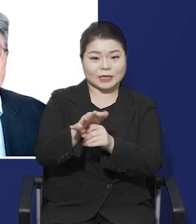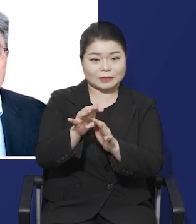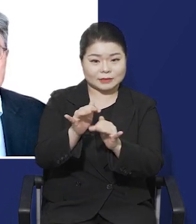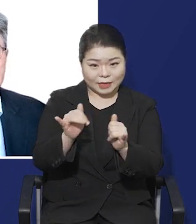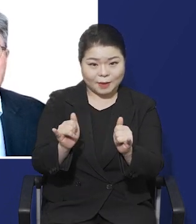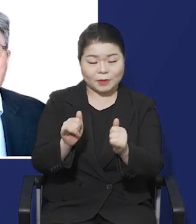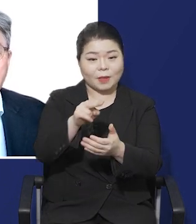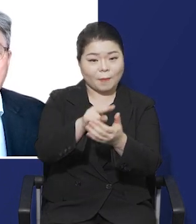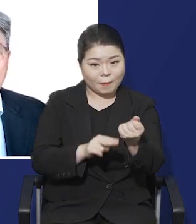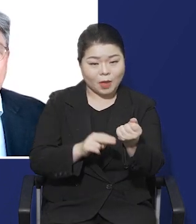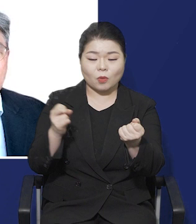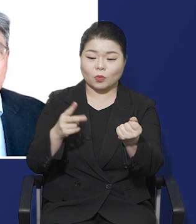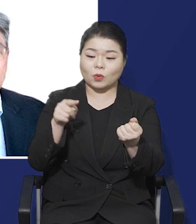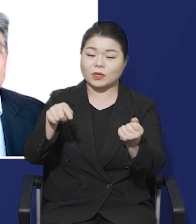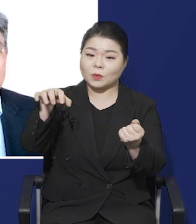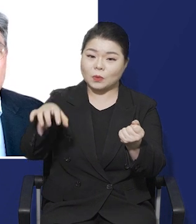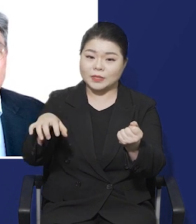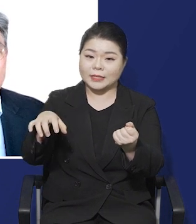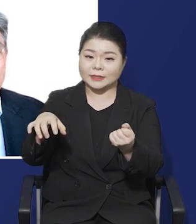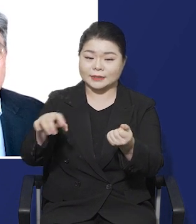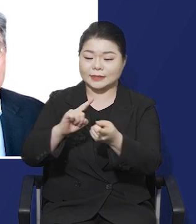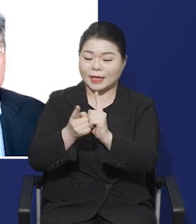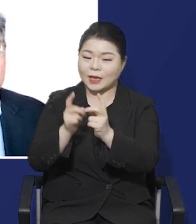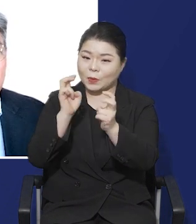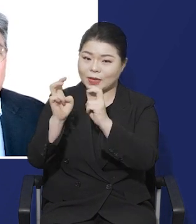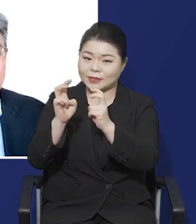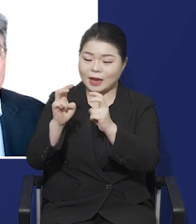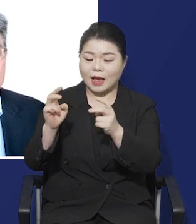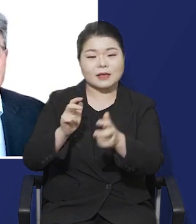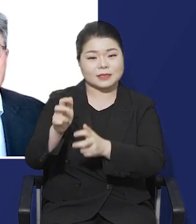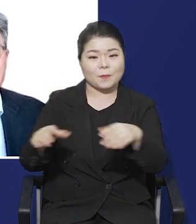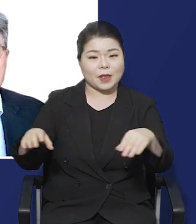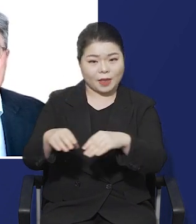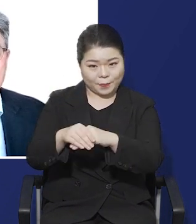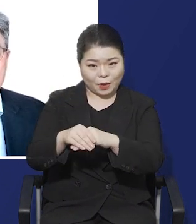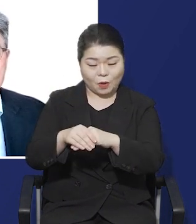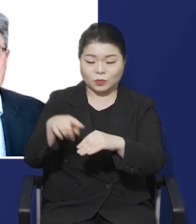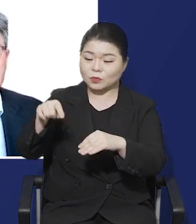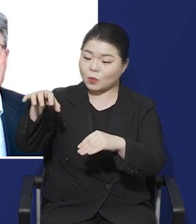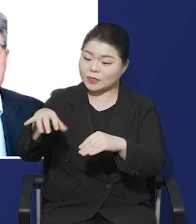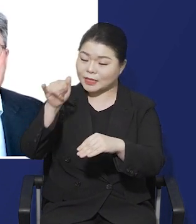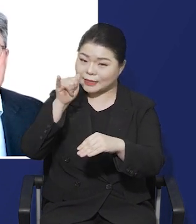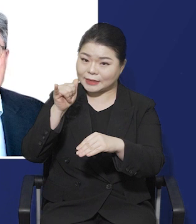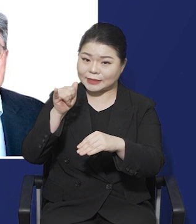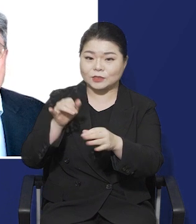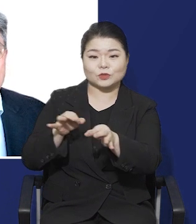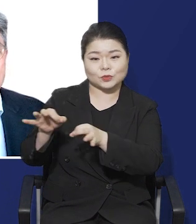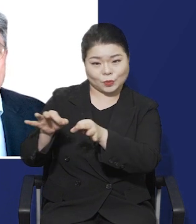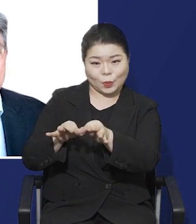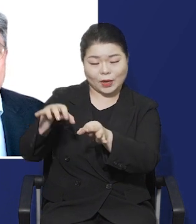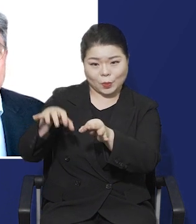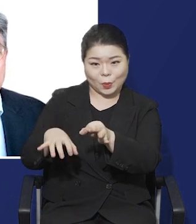하거나 아니면 해외에 있는 구매 대행사와 사업을 협력하거나 해외에 존재하는 유통업체 및